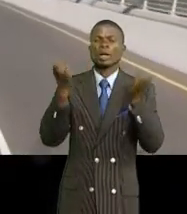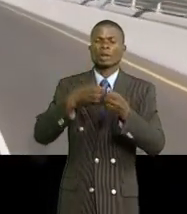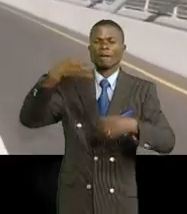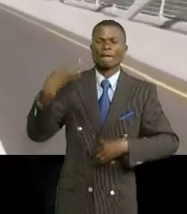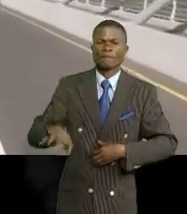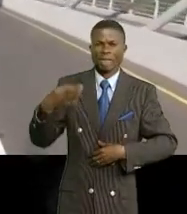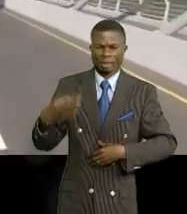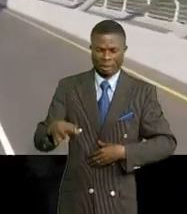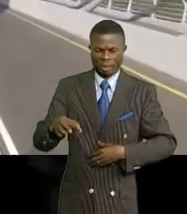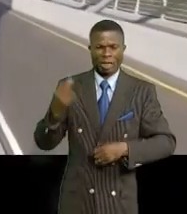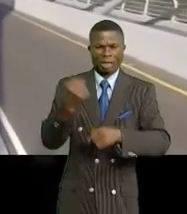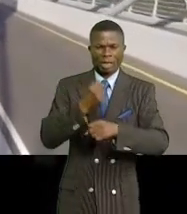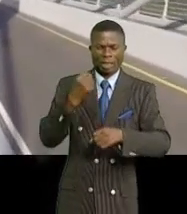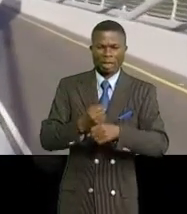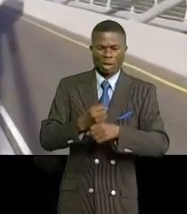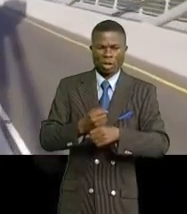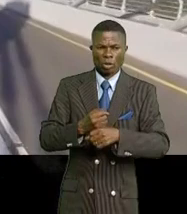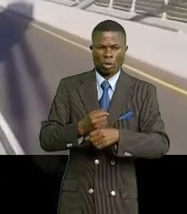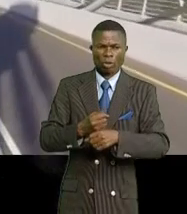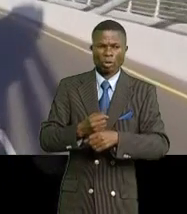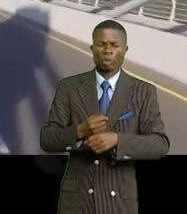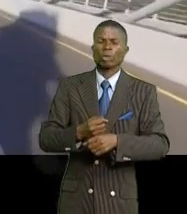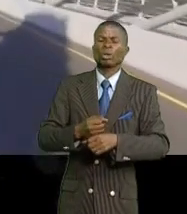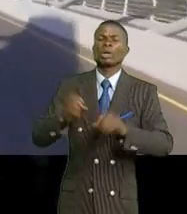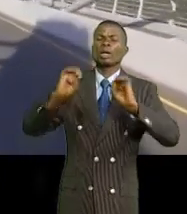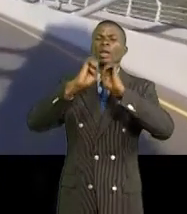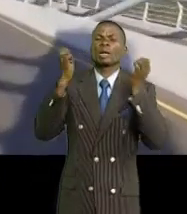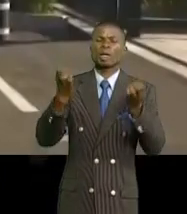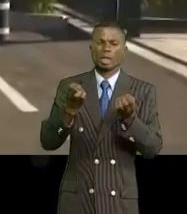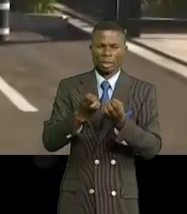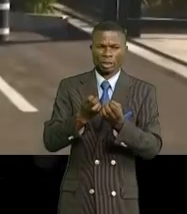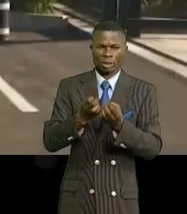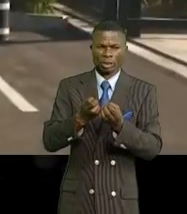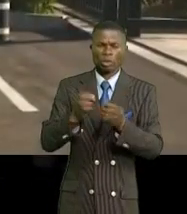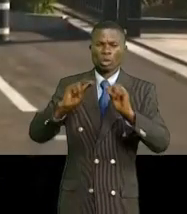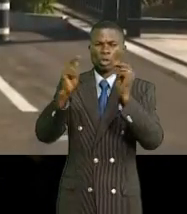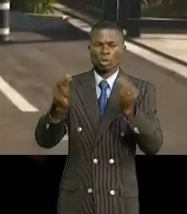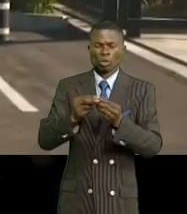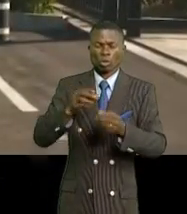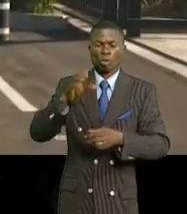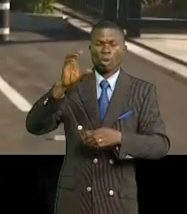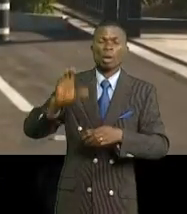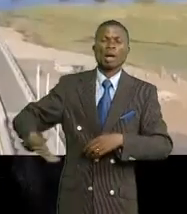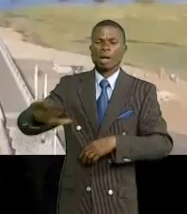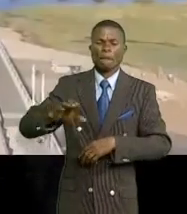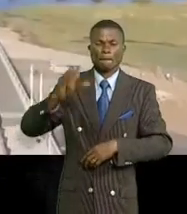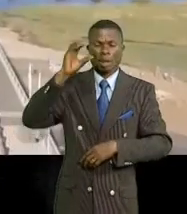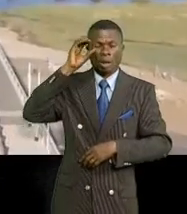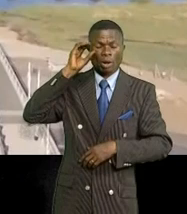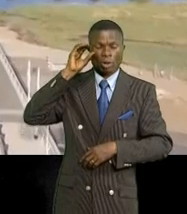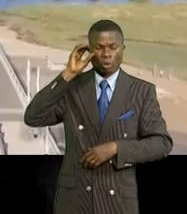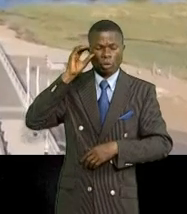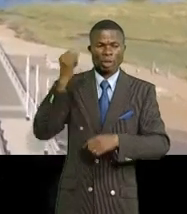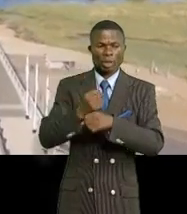les travaux ont été menés par Daewoo Construction and Engineering, un groupe coréen. Les travaux ont débuté le